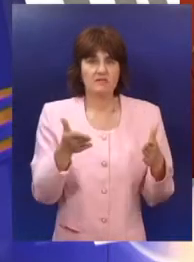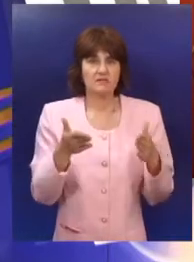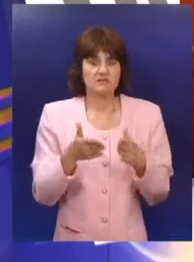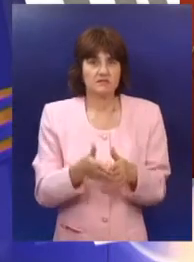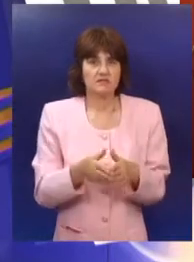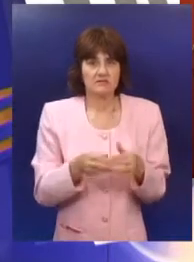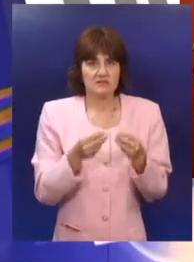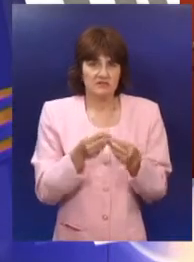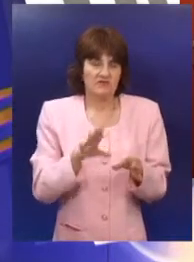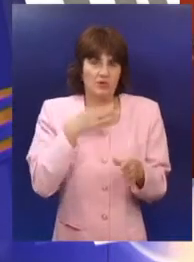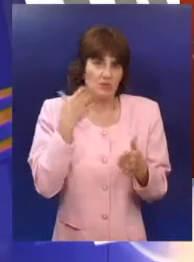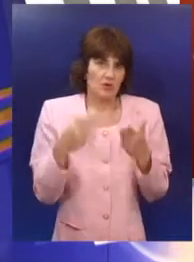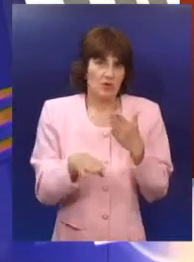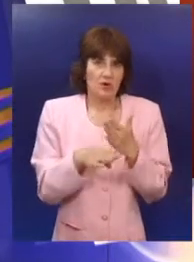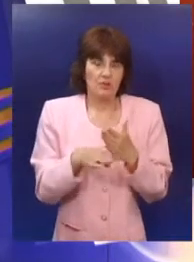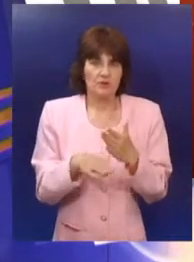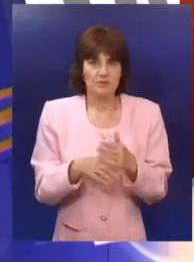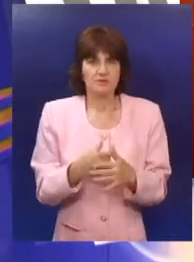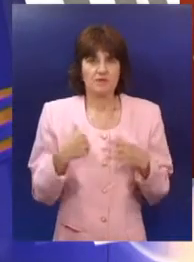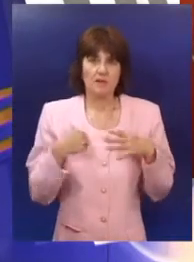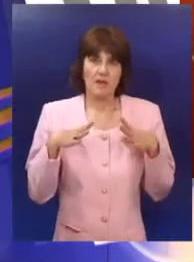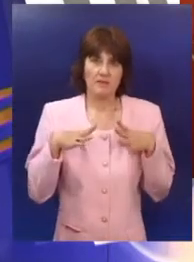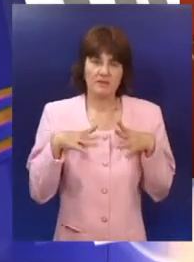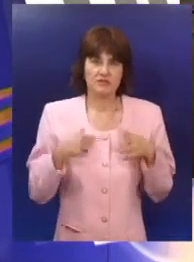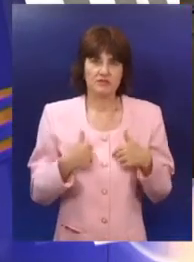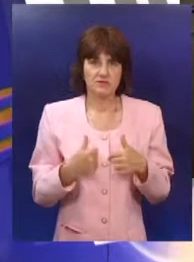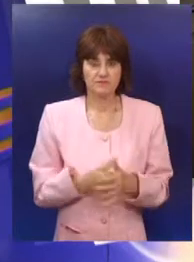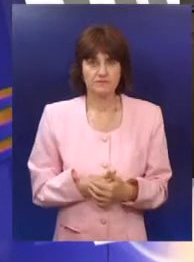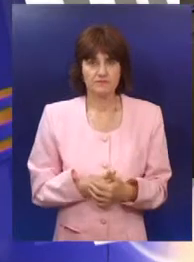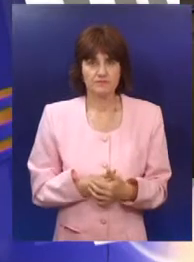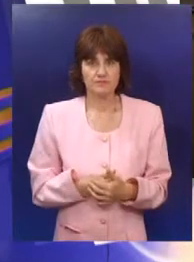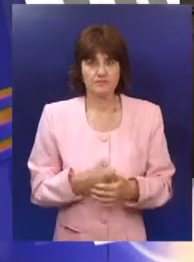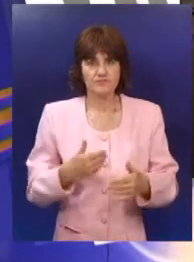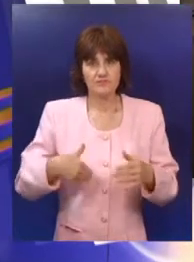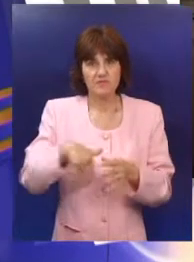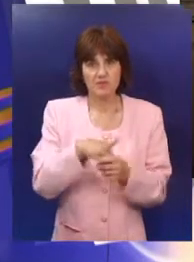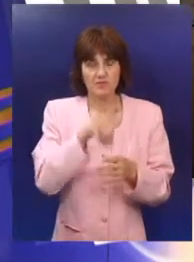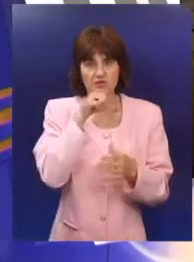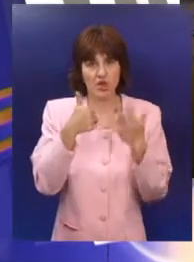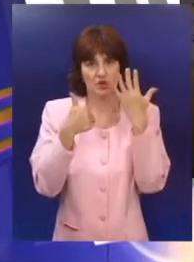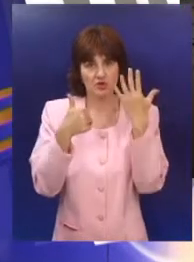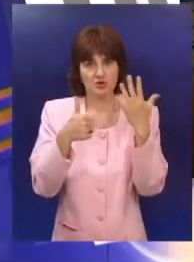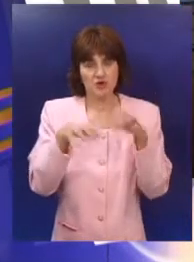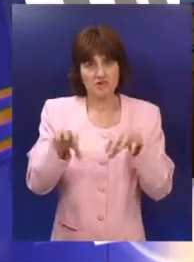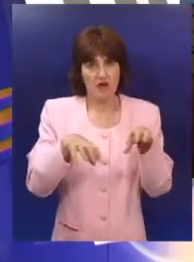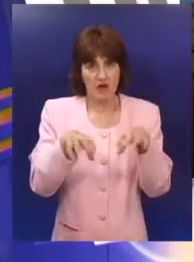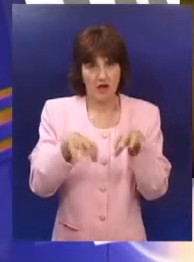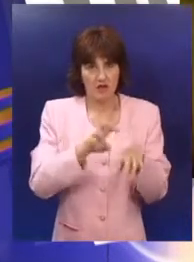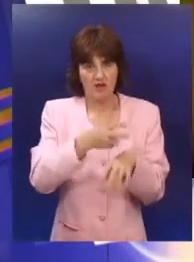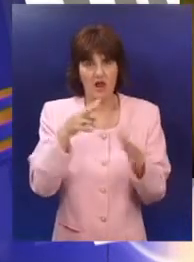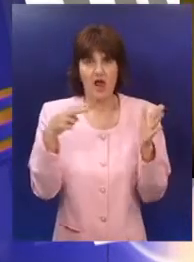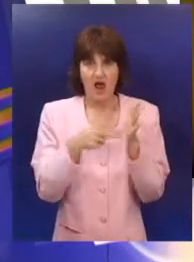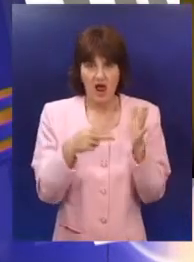mislim stvarno puno je pomoći ovako nama penzionirima. Kroz projekat zaposleno 6 majstora različitih